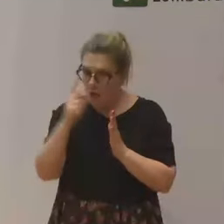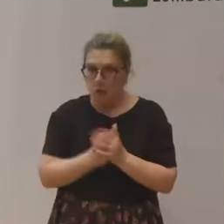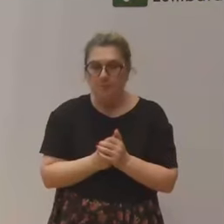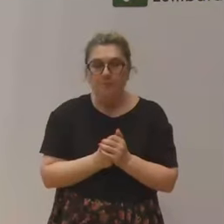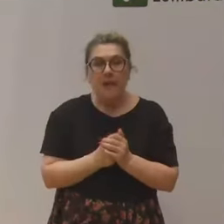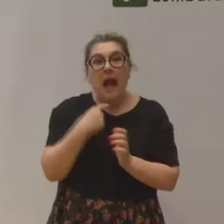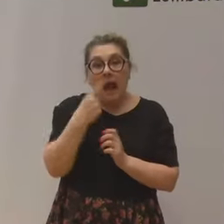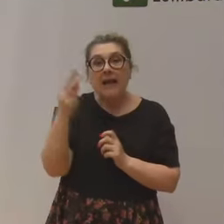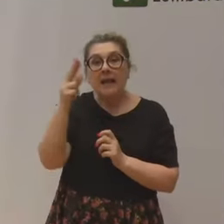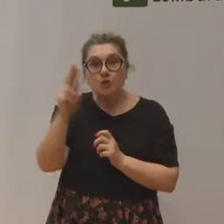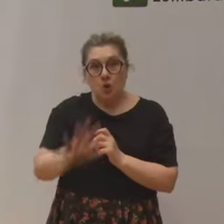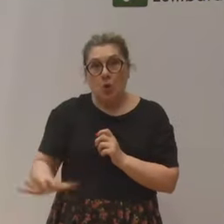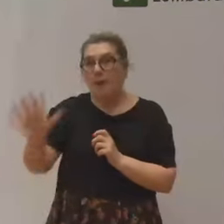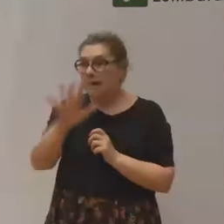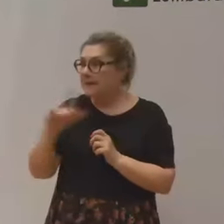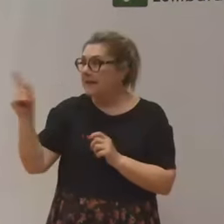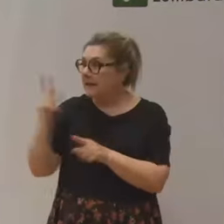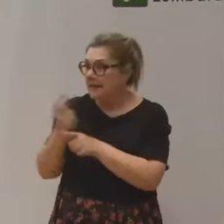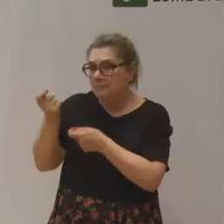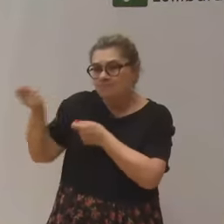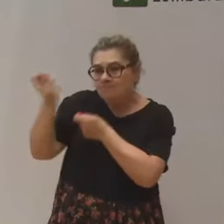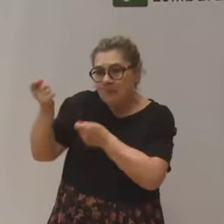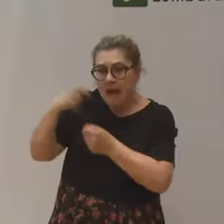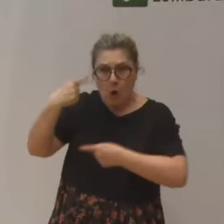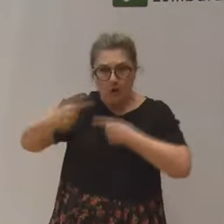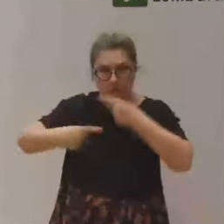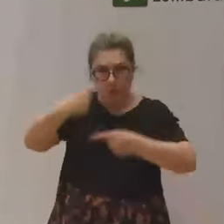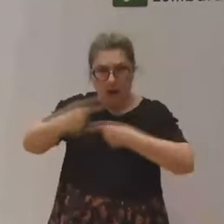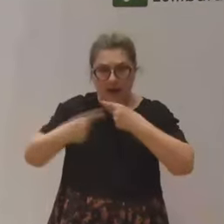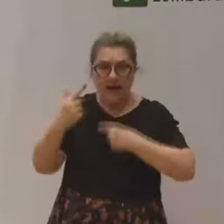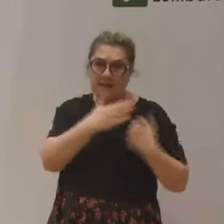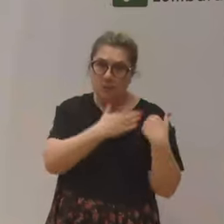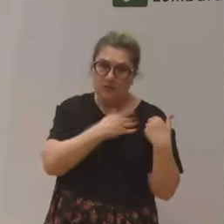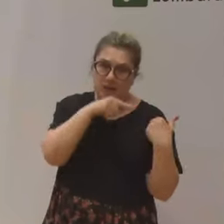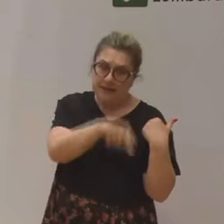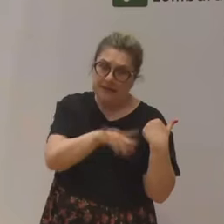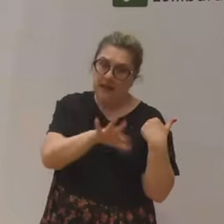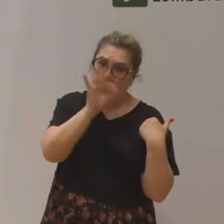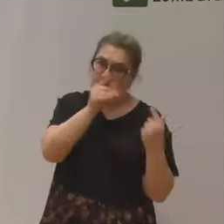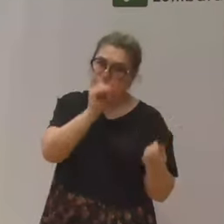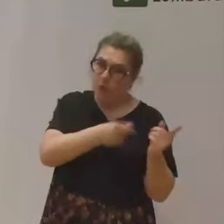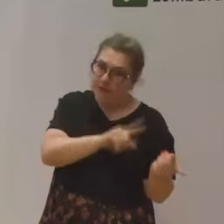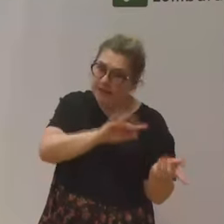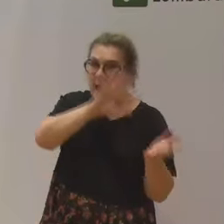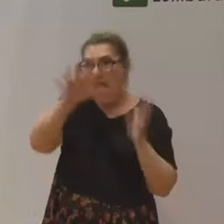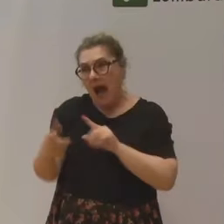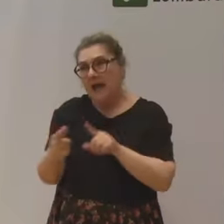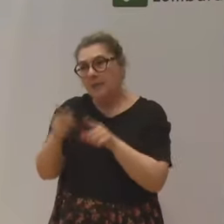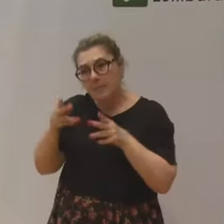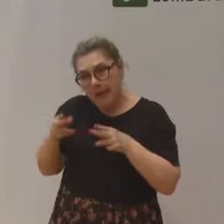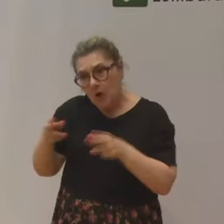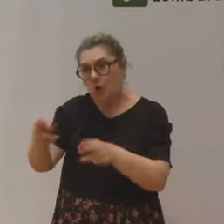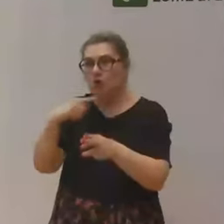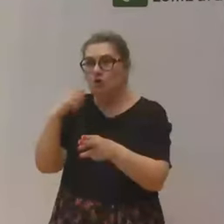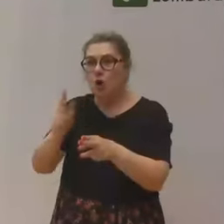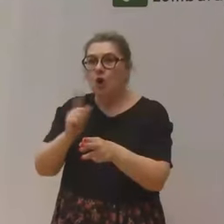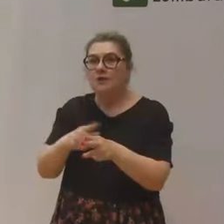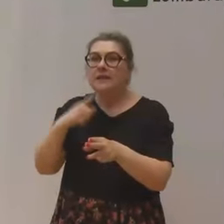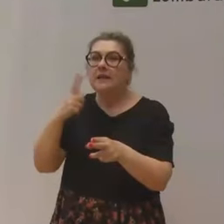chiamino anche Regione Lombardia a continuare in questa responsabilità da un lato delle scelte politiche, dall'altra in questo percorso appunto